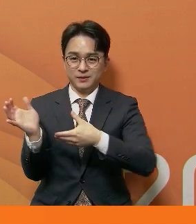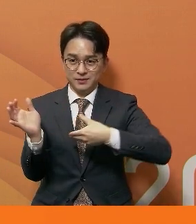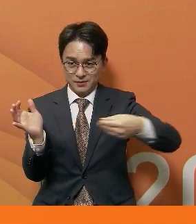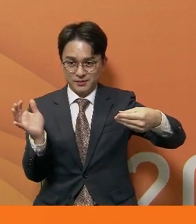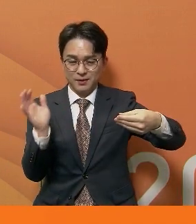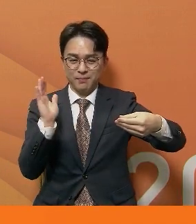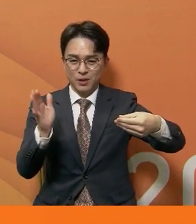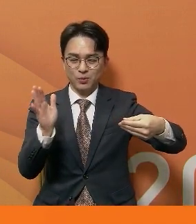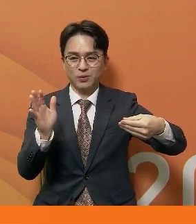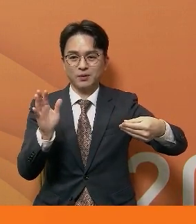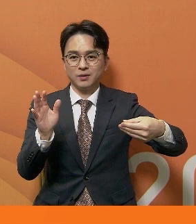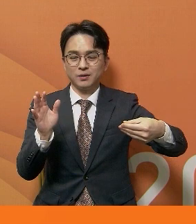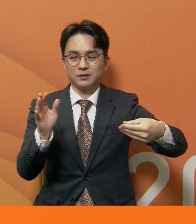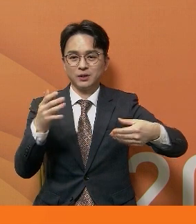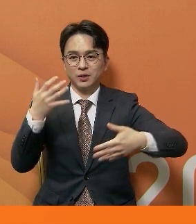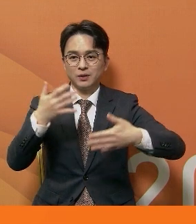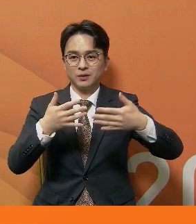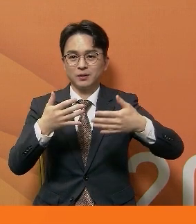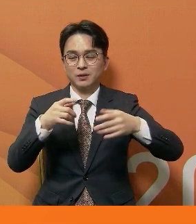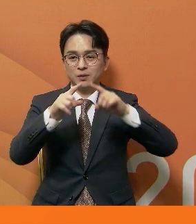잠시만 얘기 안 넘어갔네요